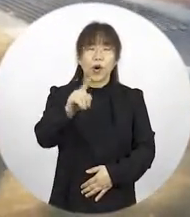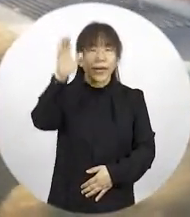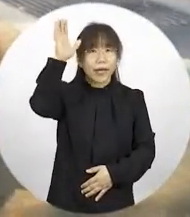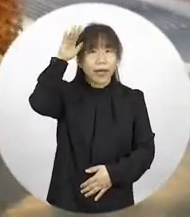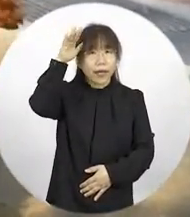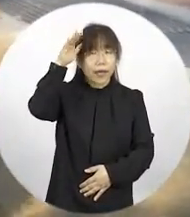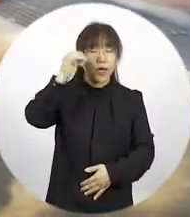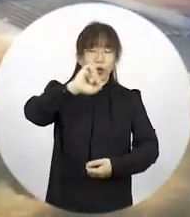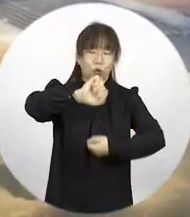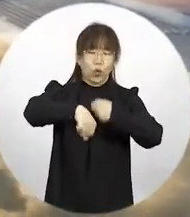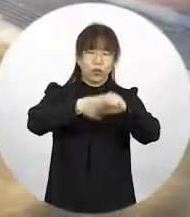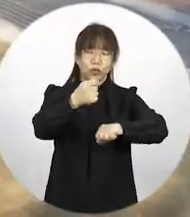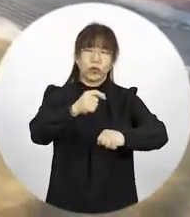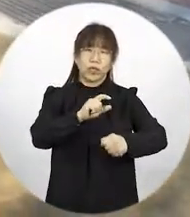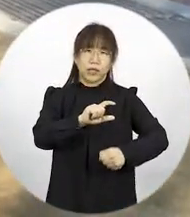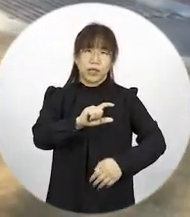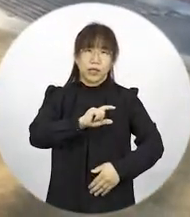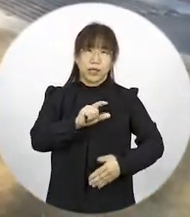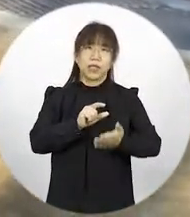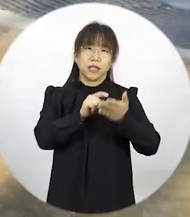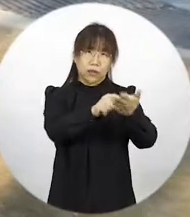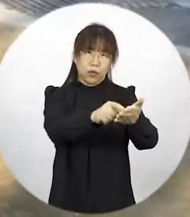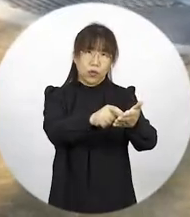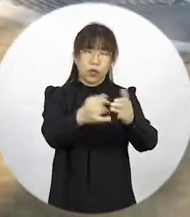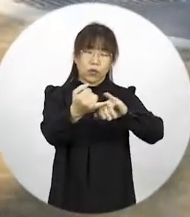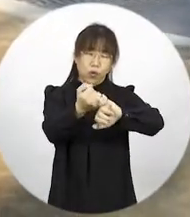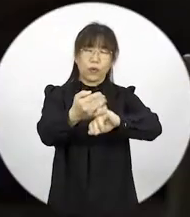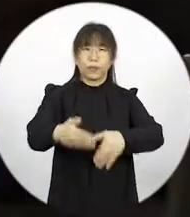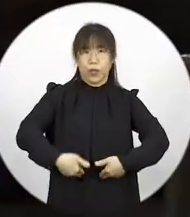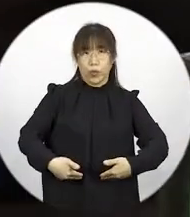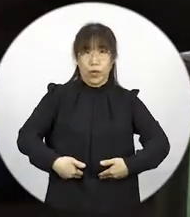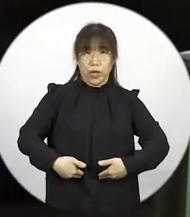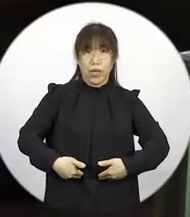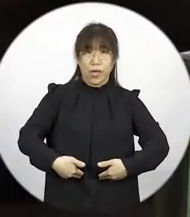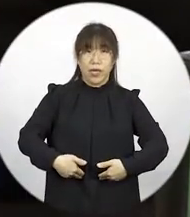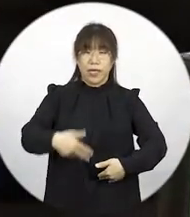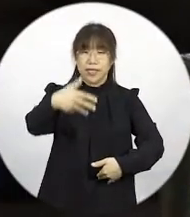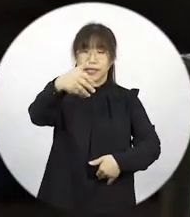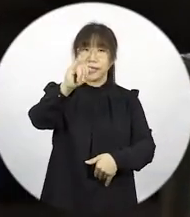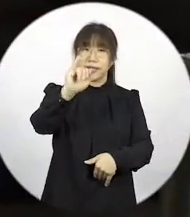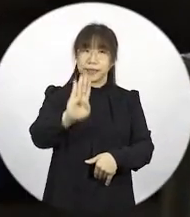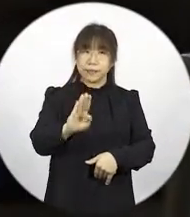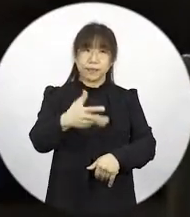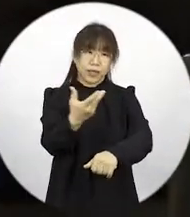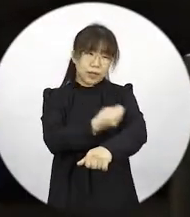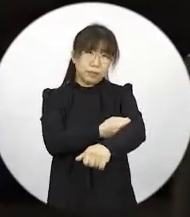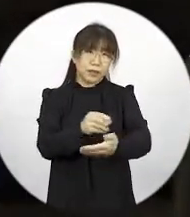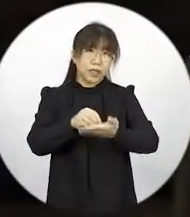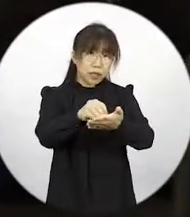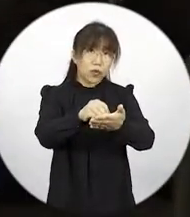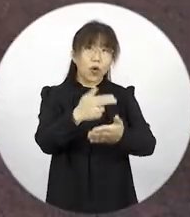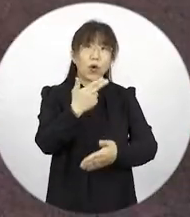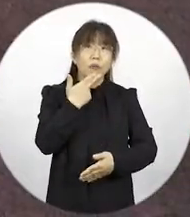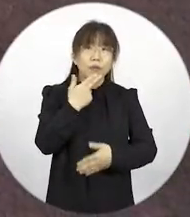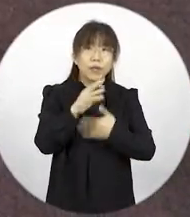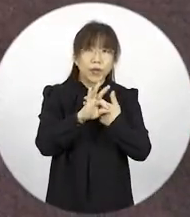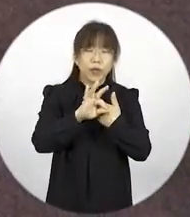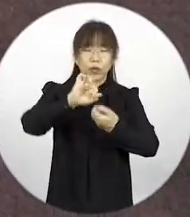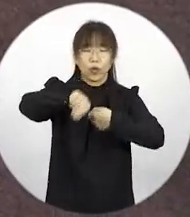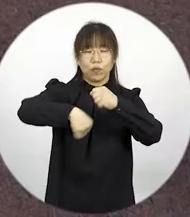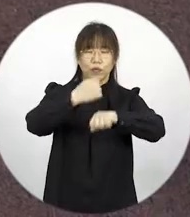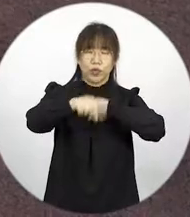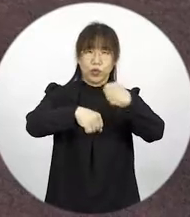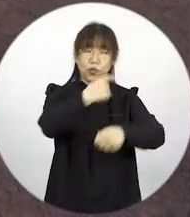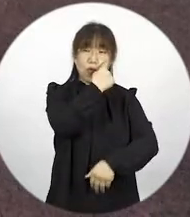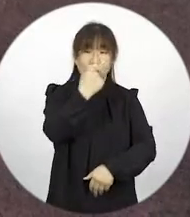경우 동물 등록이 되어 있어야 접종이 가능하며 내장형 칩으로 등록한 경우가 아니라면 동물 등록 여부를 확인할 수